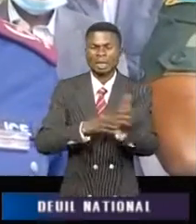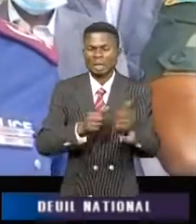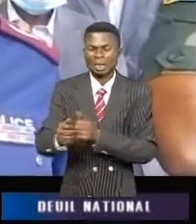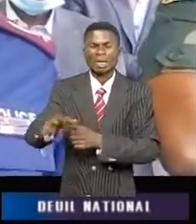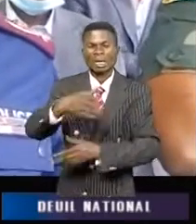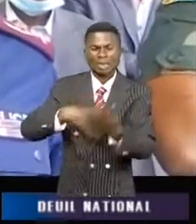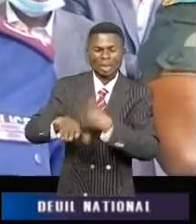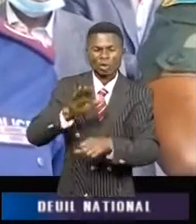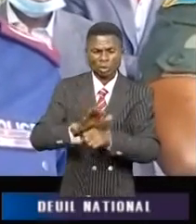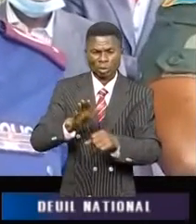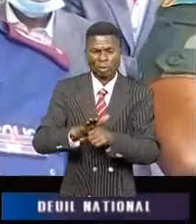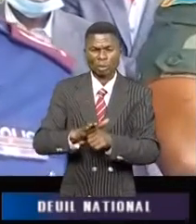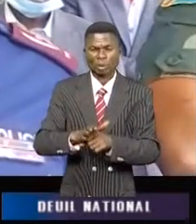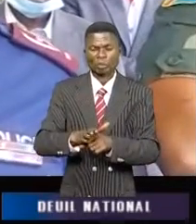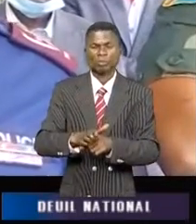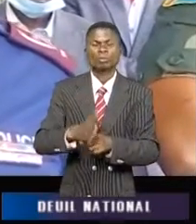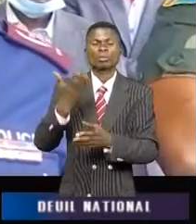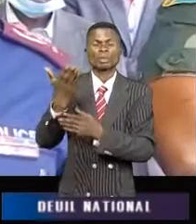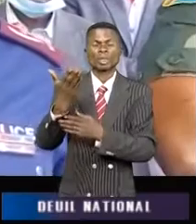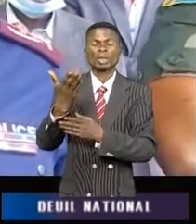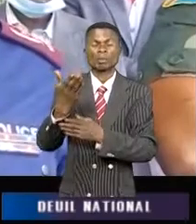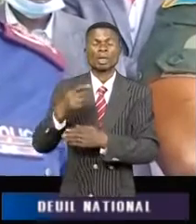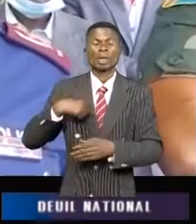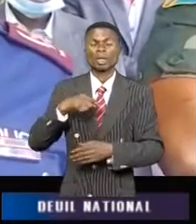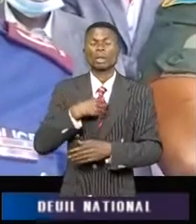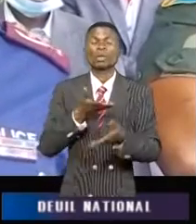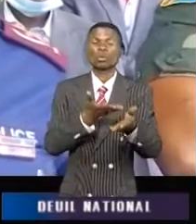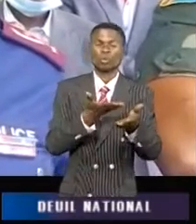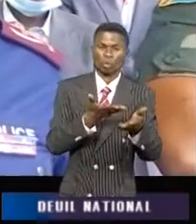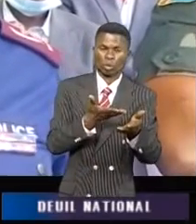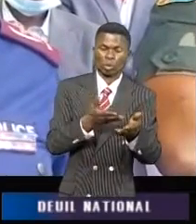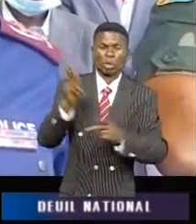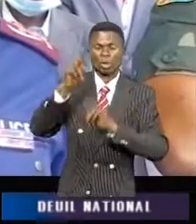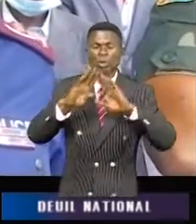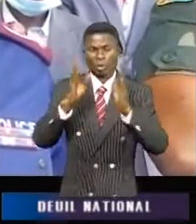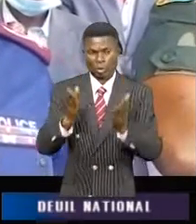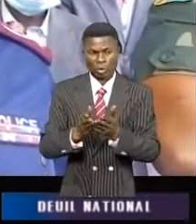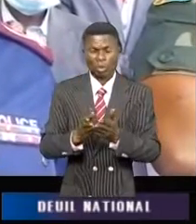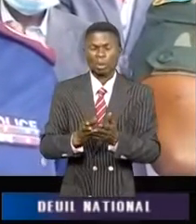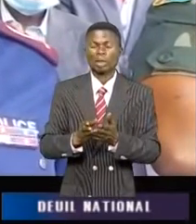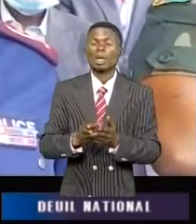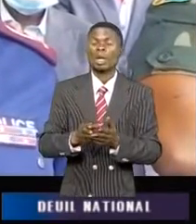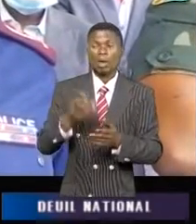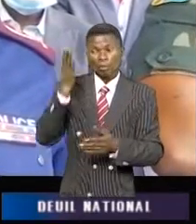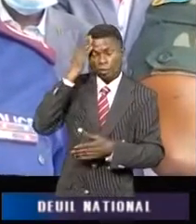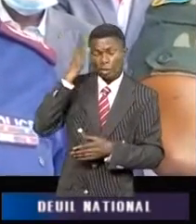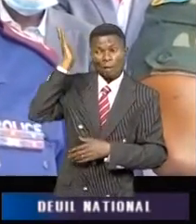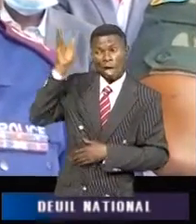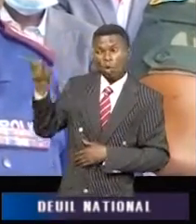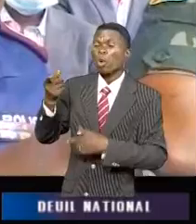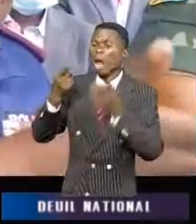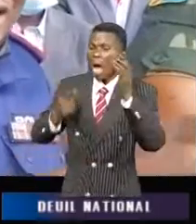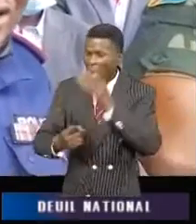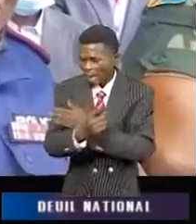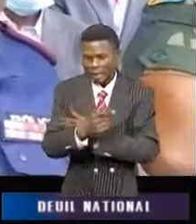désolation. Ils lancent un cri d'alarme, un appel à la population de dénoncer, c'est le moment de dénoncer. Dénoncer à la police